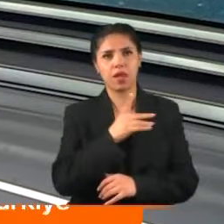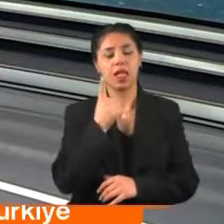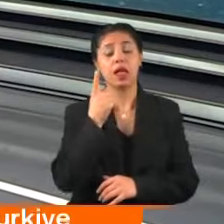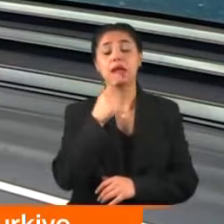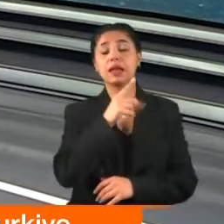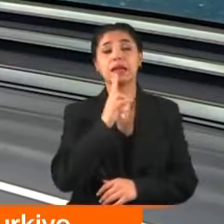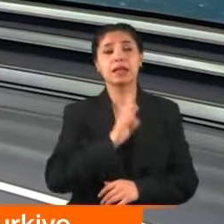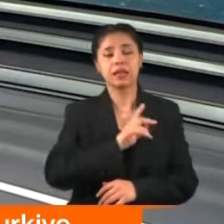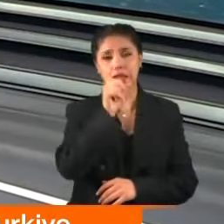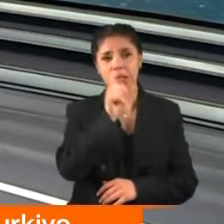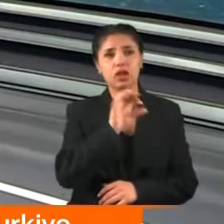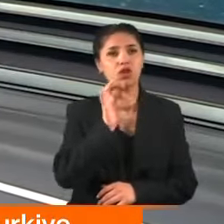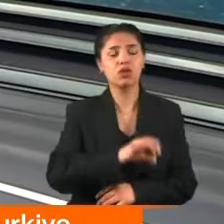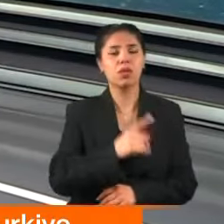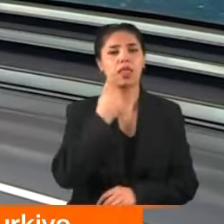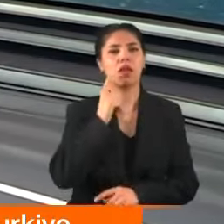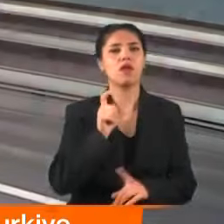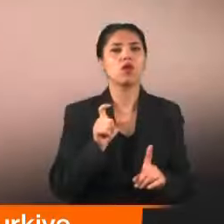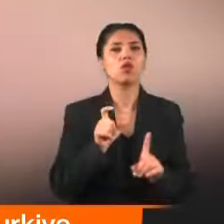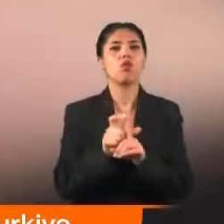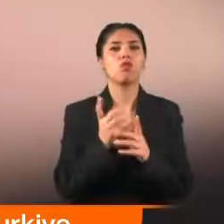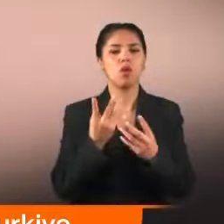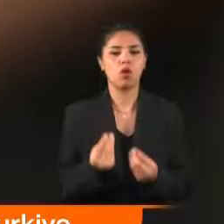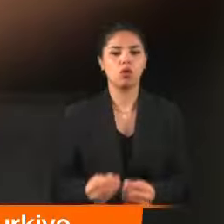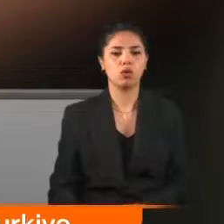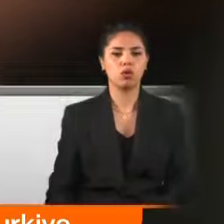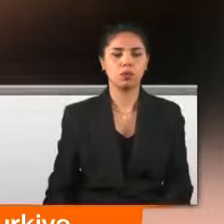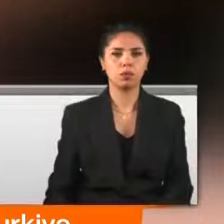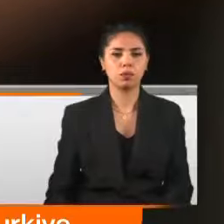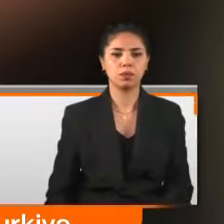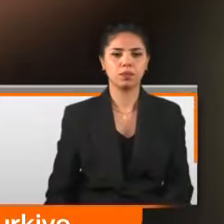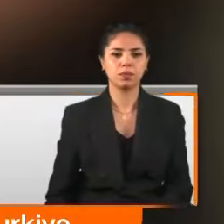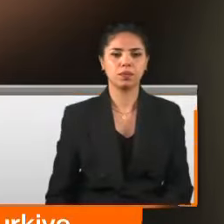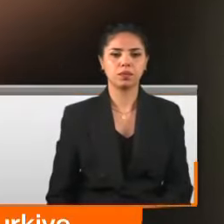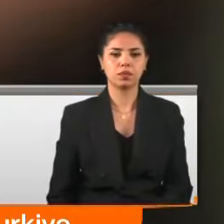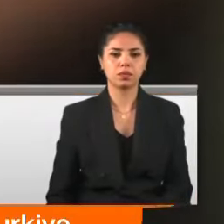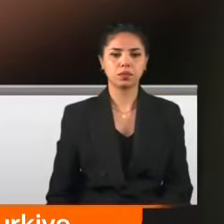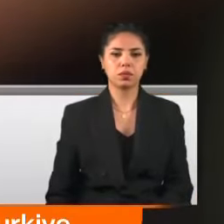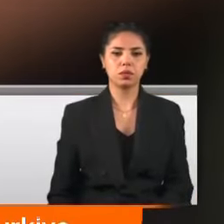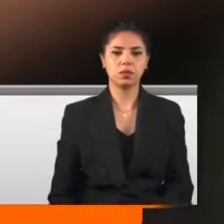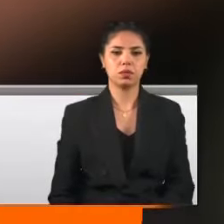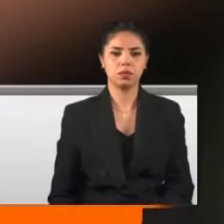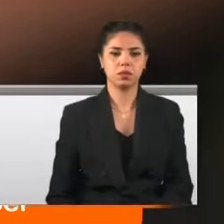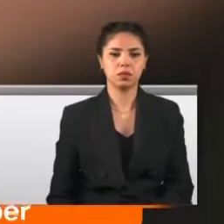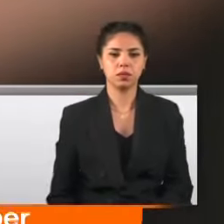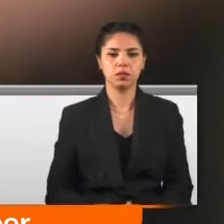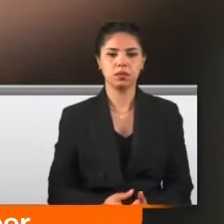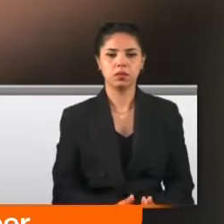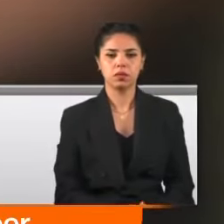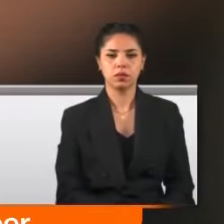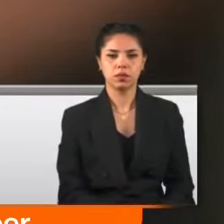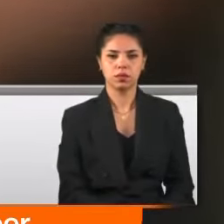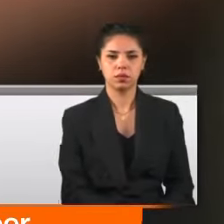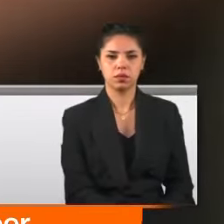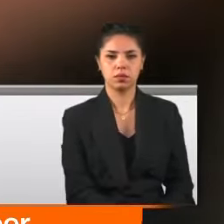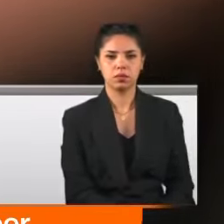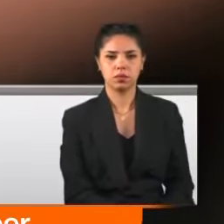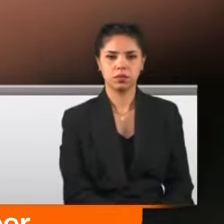yine kendisi paylaştı. Nereden titriyorum? Can hıraç bir şekilde sol bacağıma yapıştı. Kapıyı aç